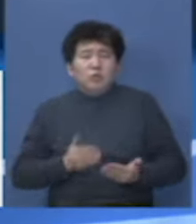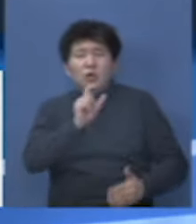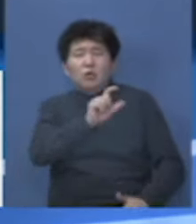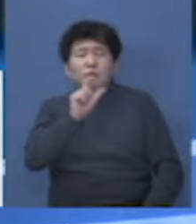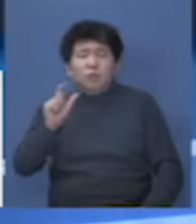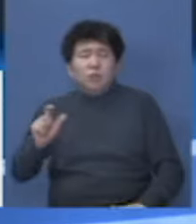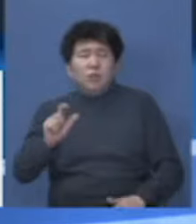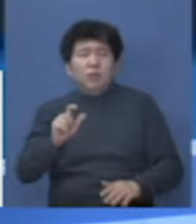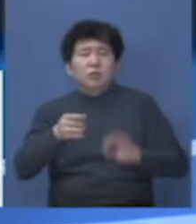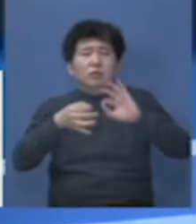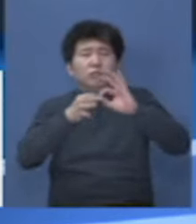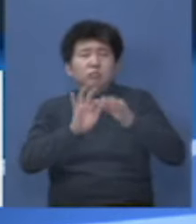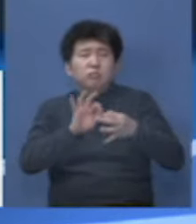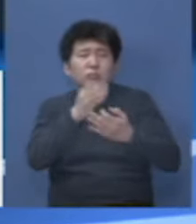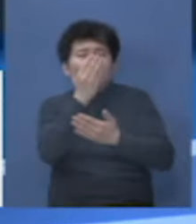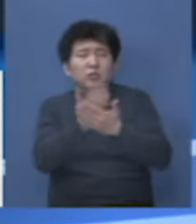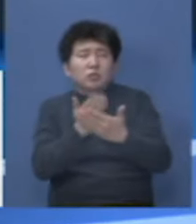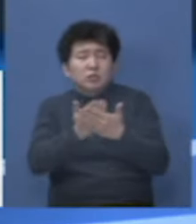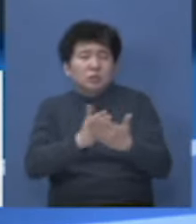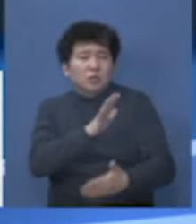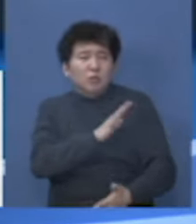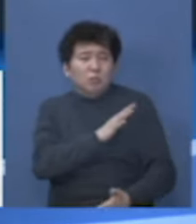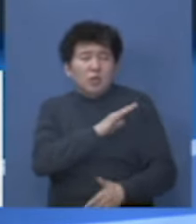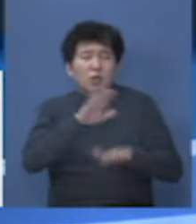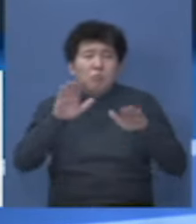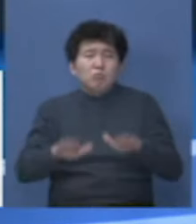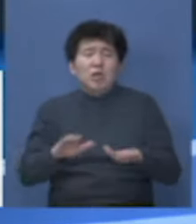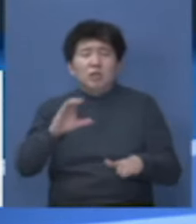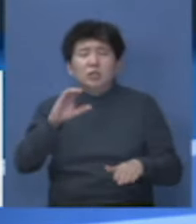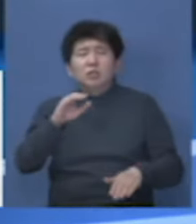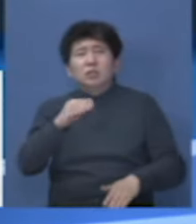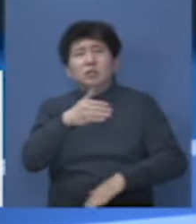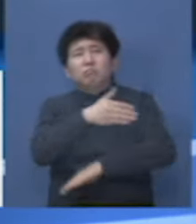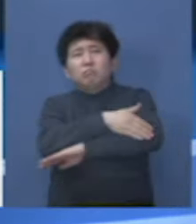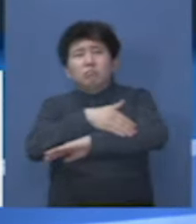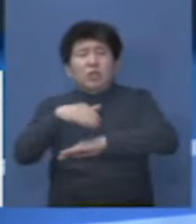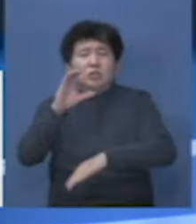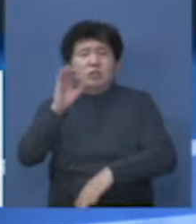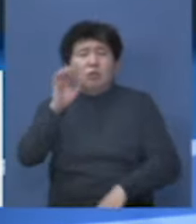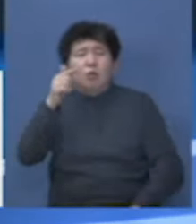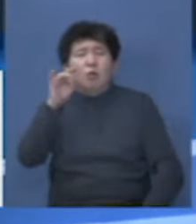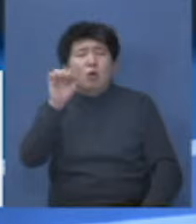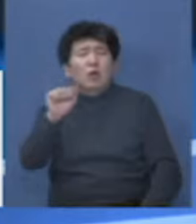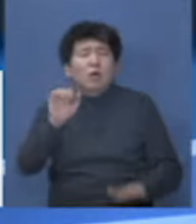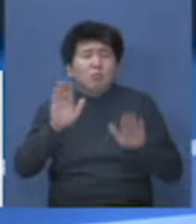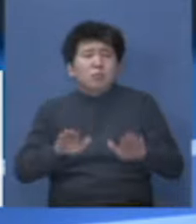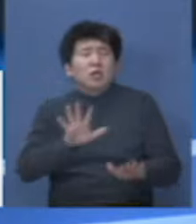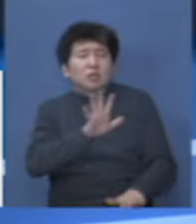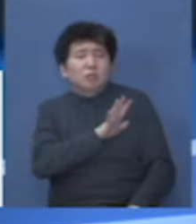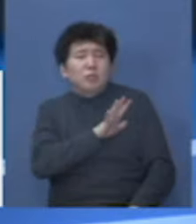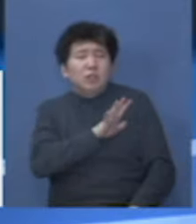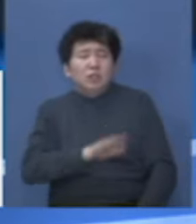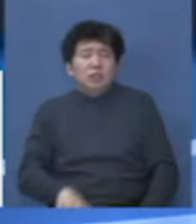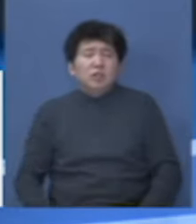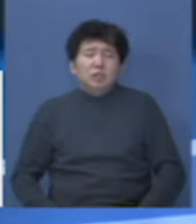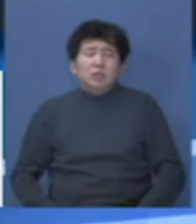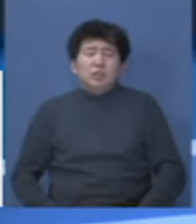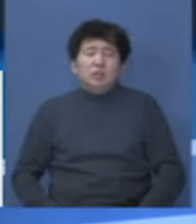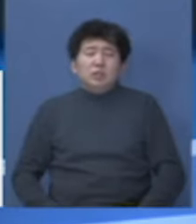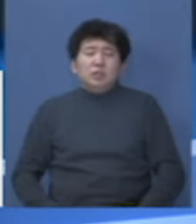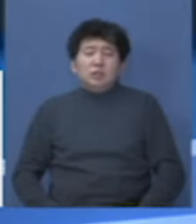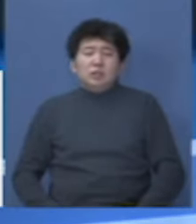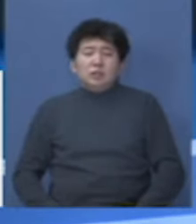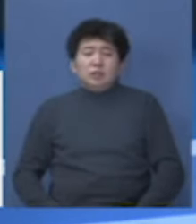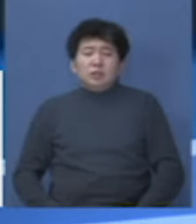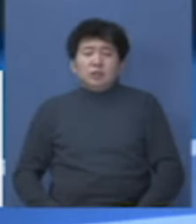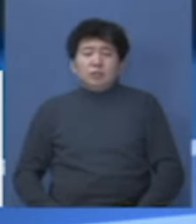орналасқан Согра кентінде өтті. Ақпараттандыру жұмысын жастар рухы, жастар қанатының облыстық филиалы мен қалалық төтенше жағдайлар басқармасының